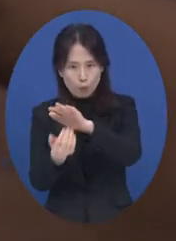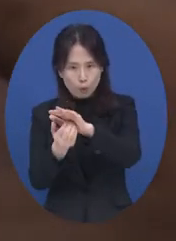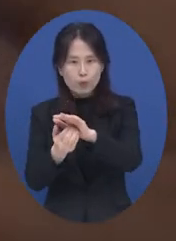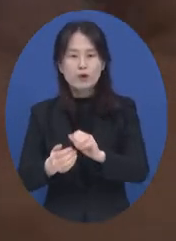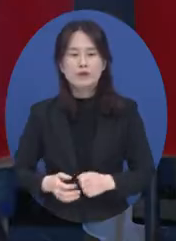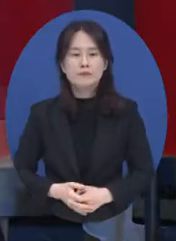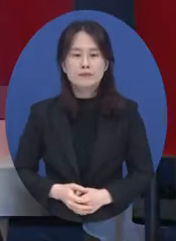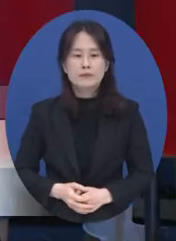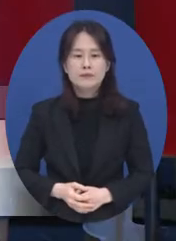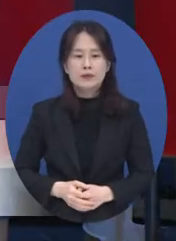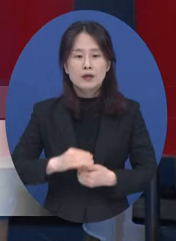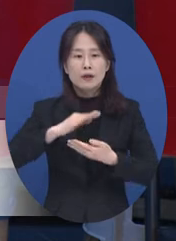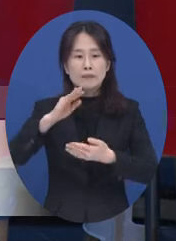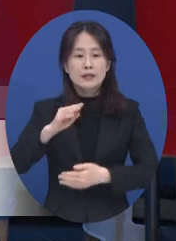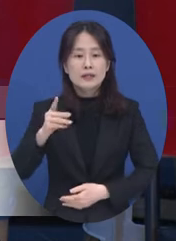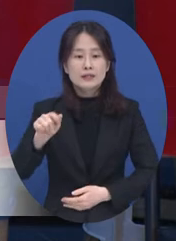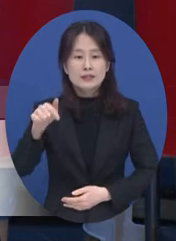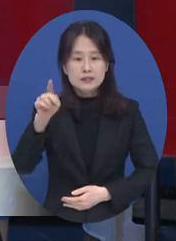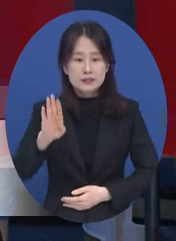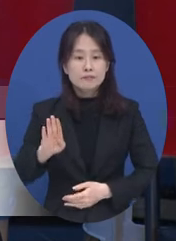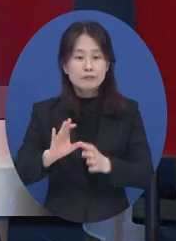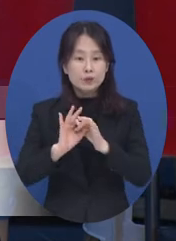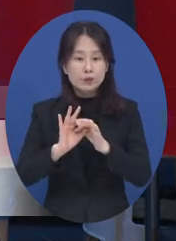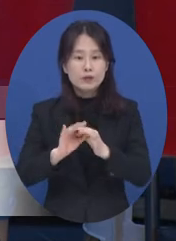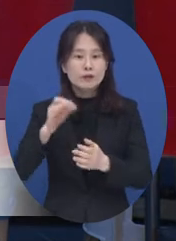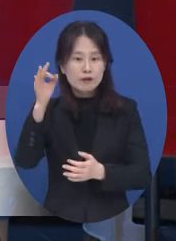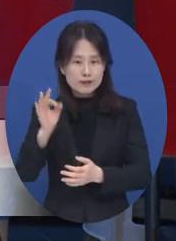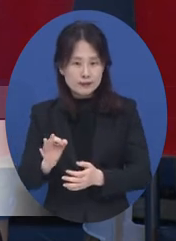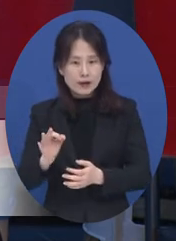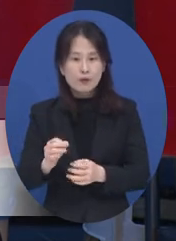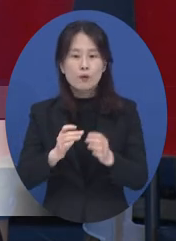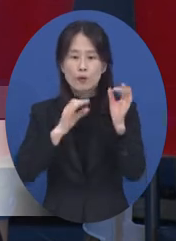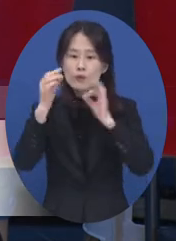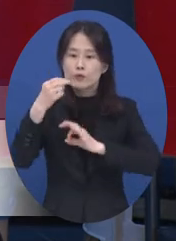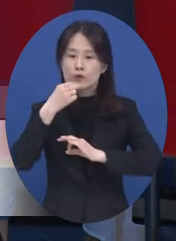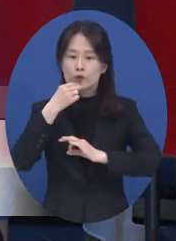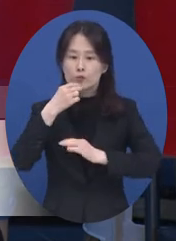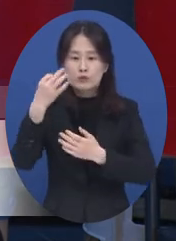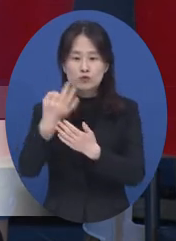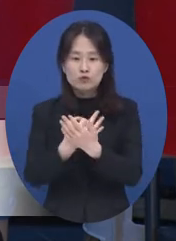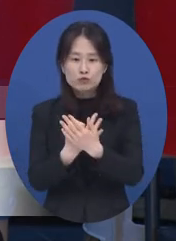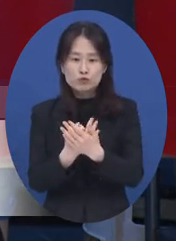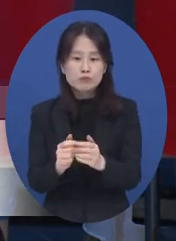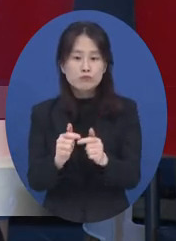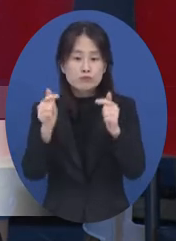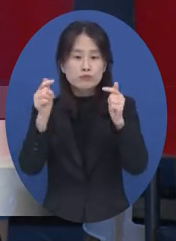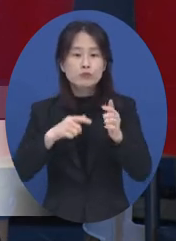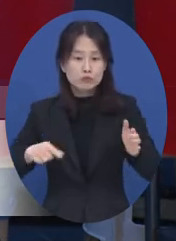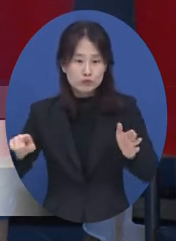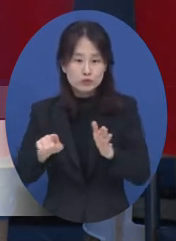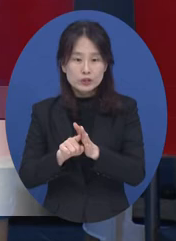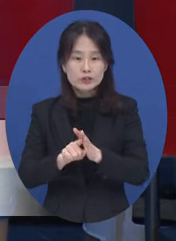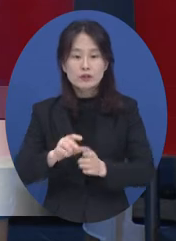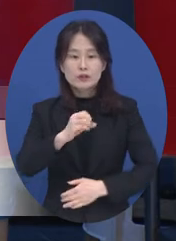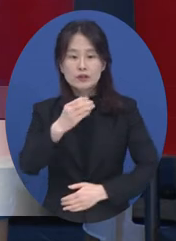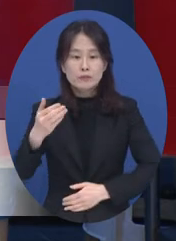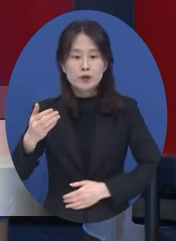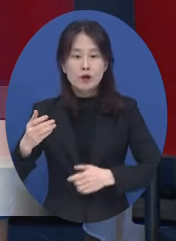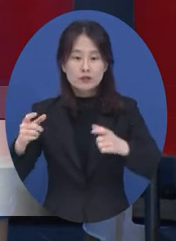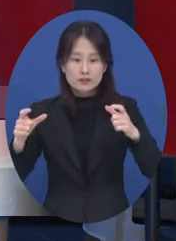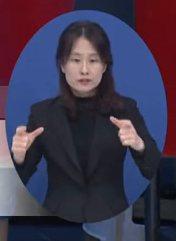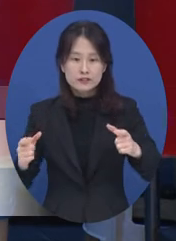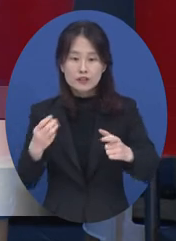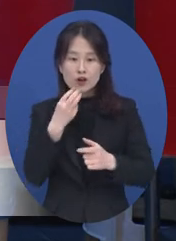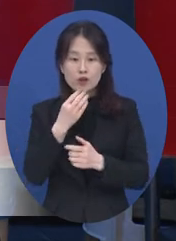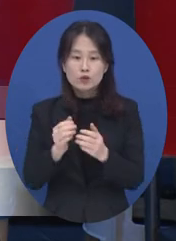겁니다. 우리 배달특급을 통해서 저렴하게 또 안전하게 또 소득을 높일 수 있도록